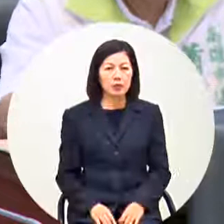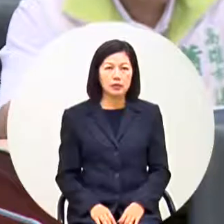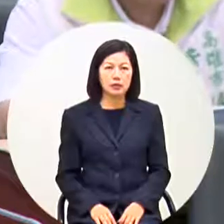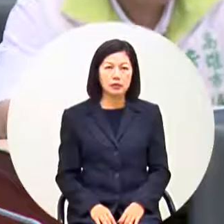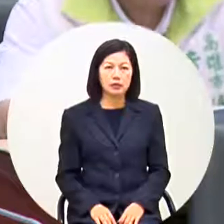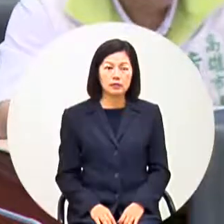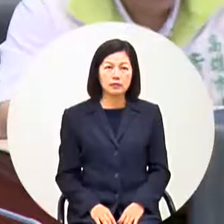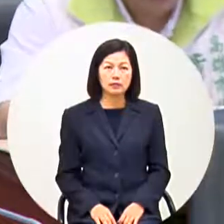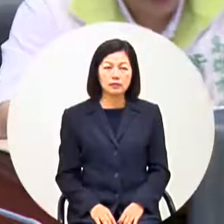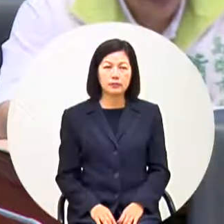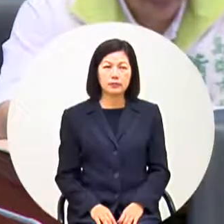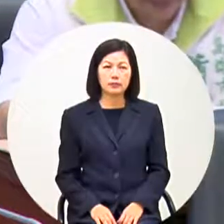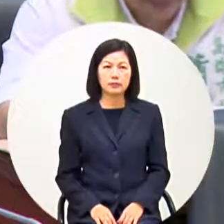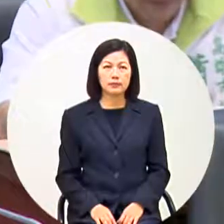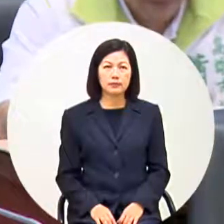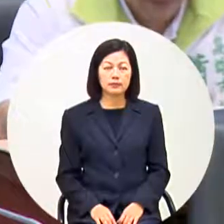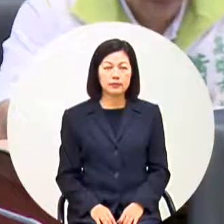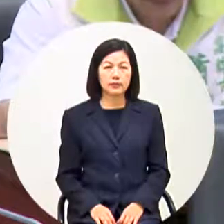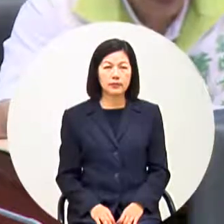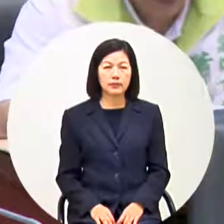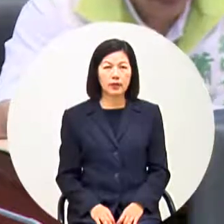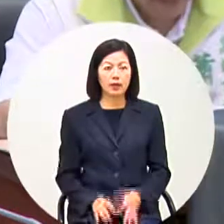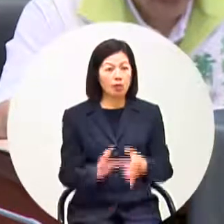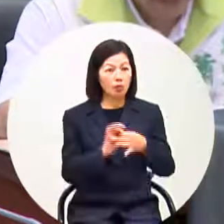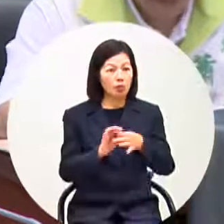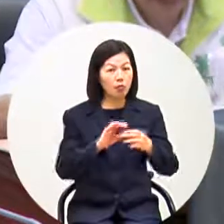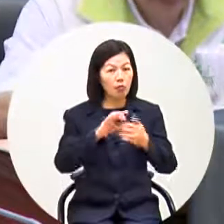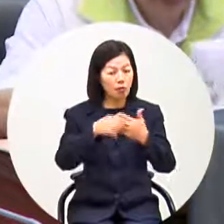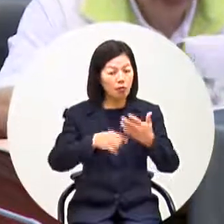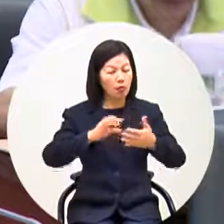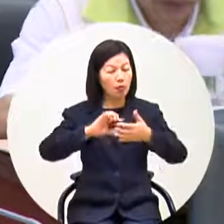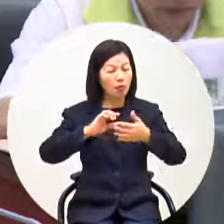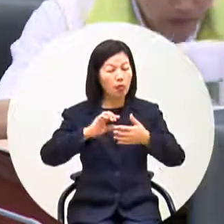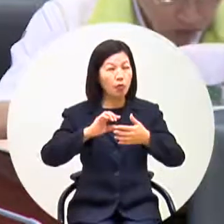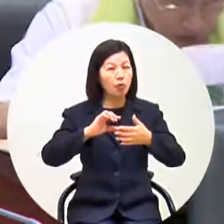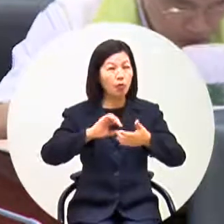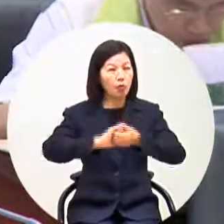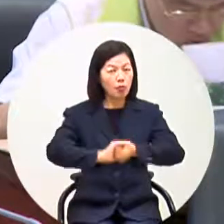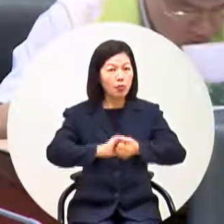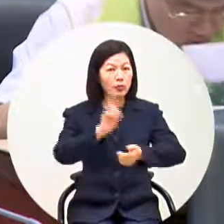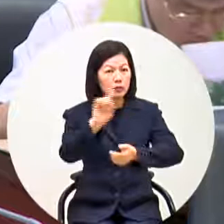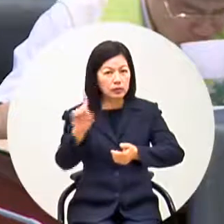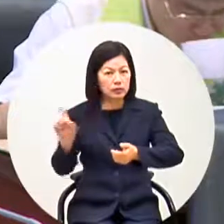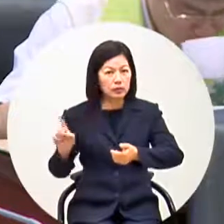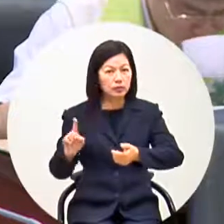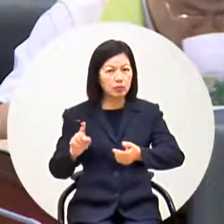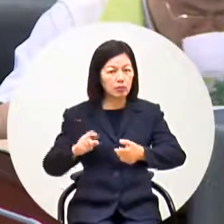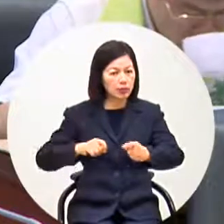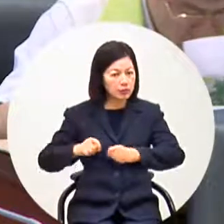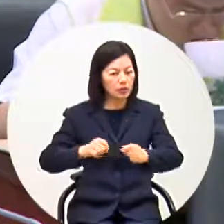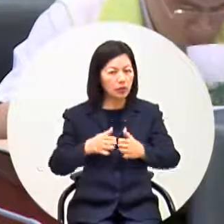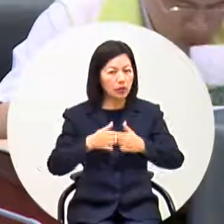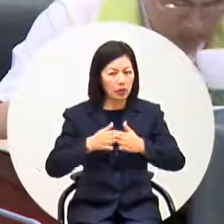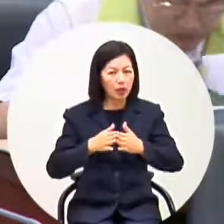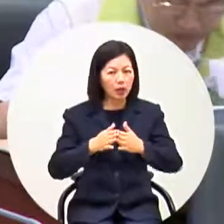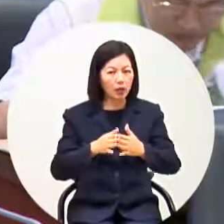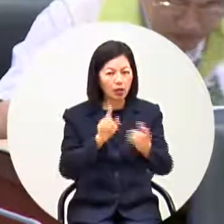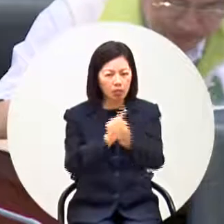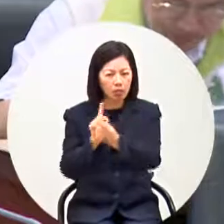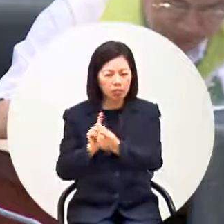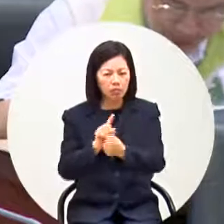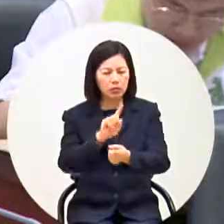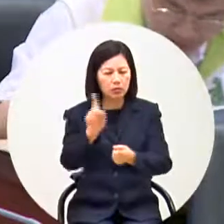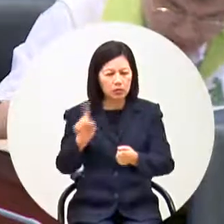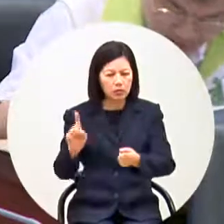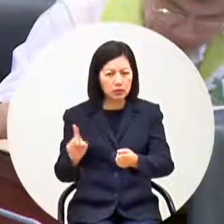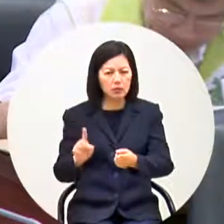的法规的设定，还有一些应变的措施哦，以应万一的